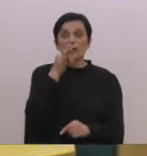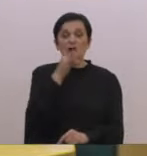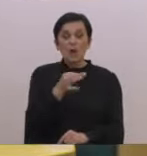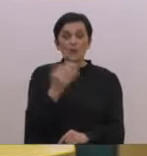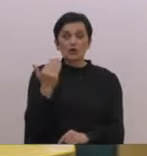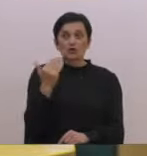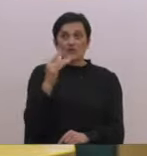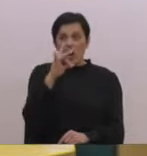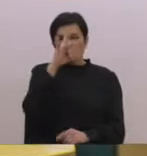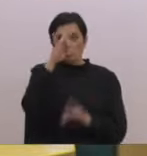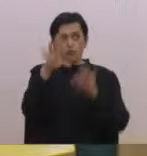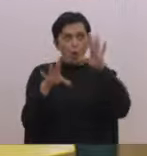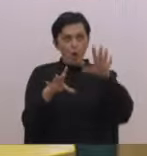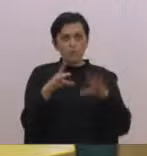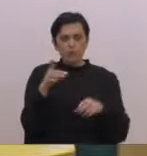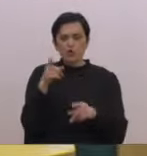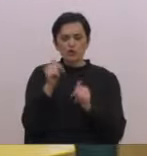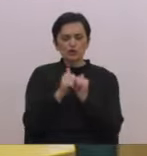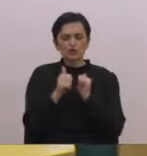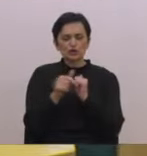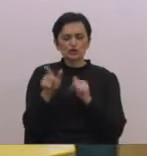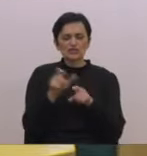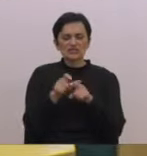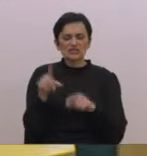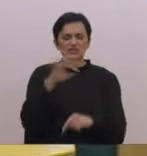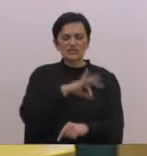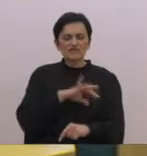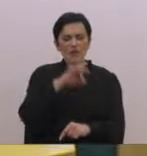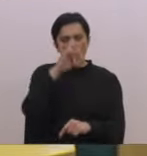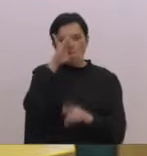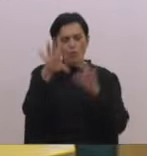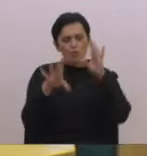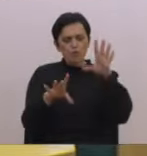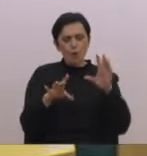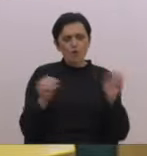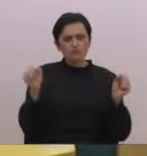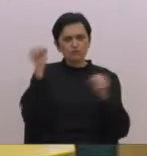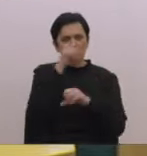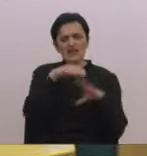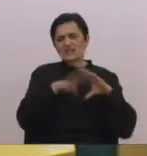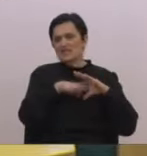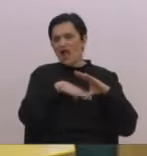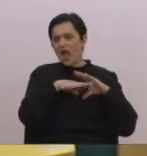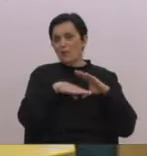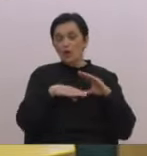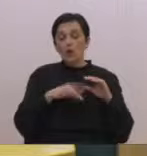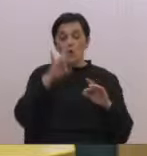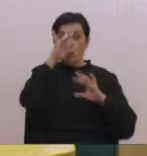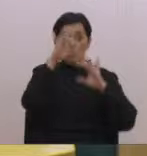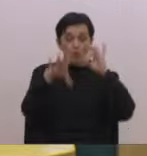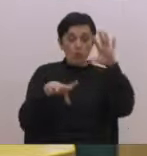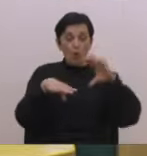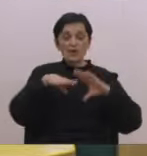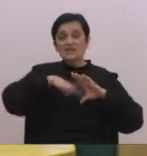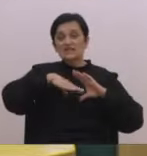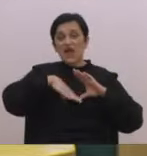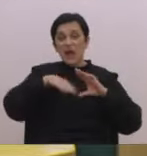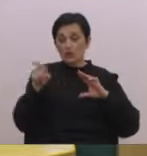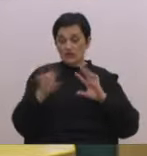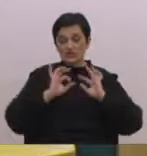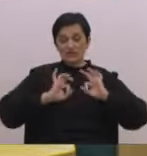აი პოპულიზმია, ხო, ძალიან ხშირად გამოიყენეთ ეს სიტყვა პოპულიზმია, დემაგოგია. Პოპულიზმი და დემაგოგია ის არის, რასაც თქვენ ყვებით